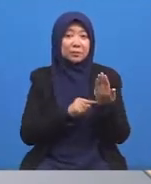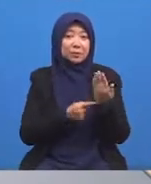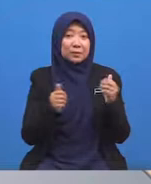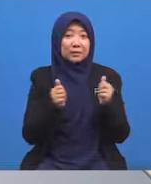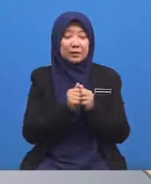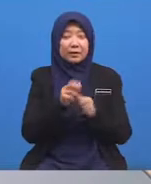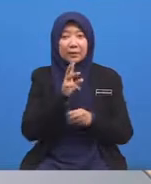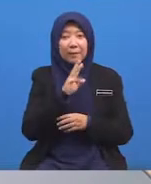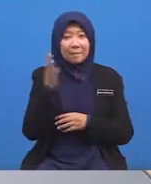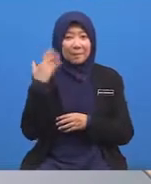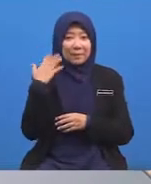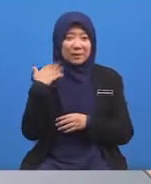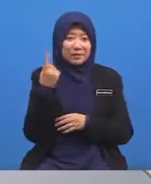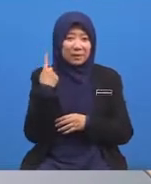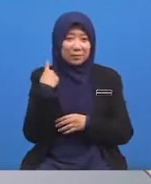air panas dahulu.